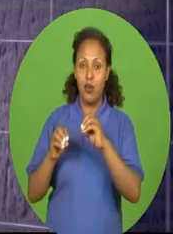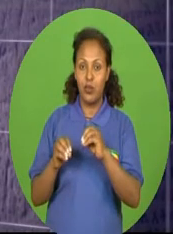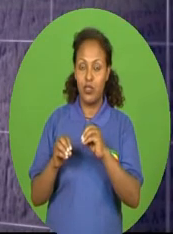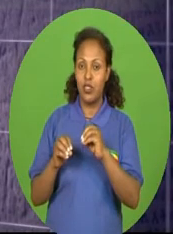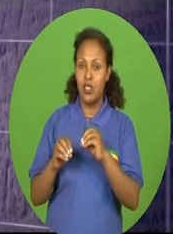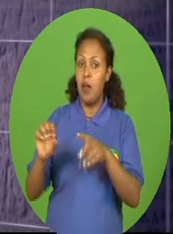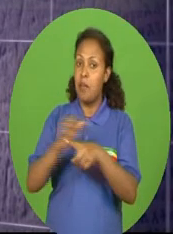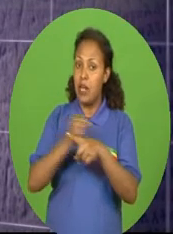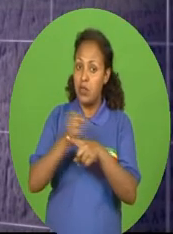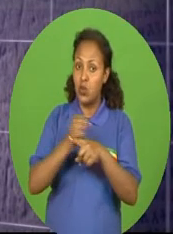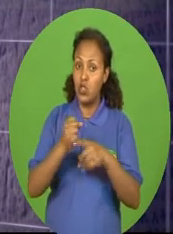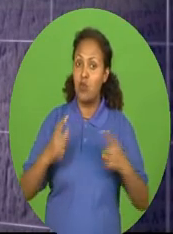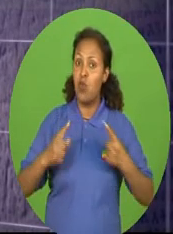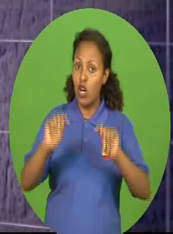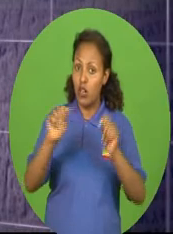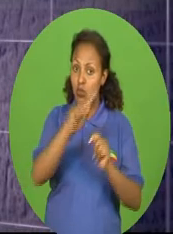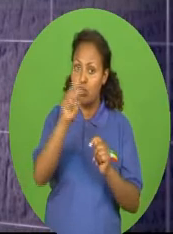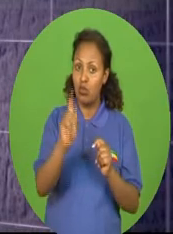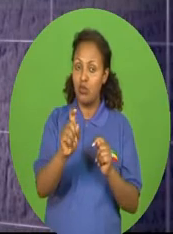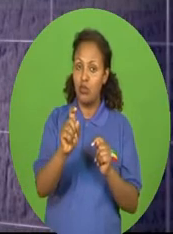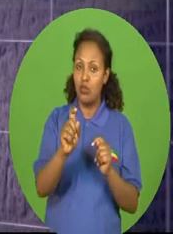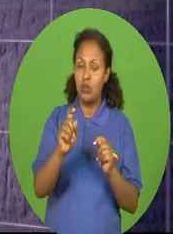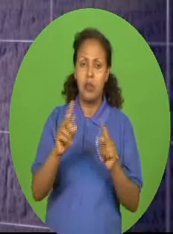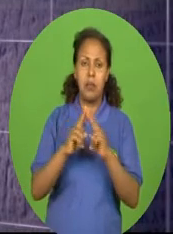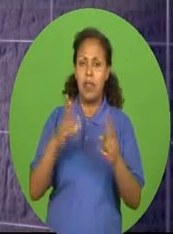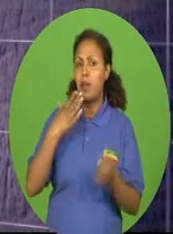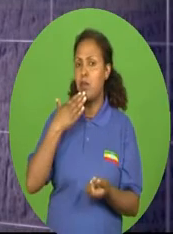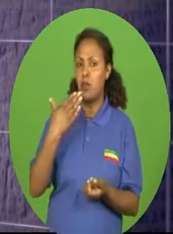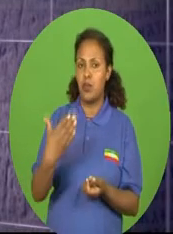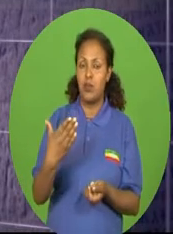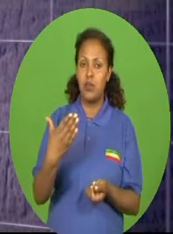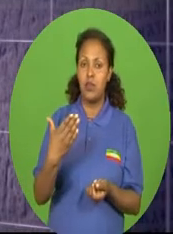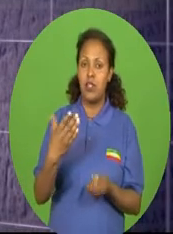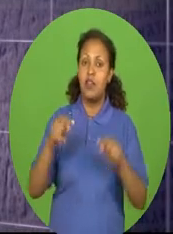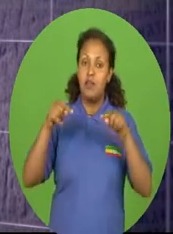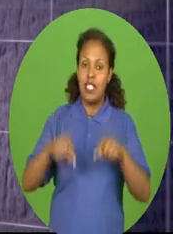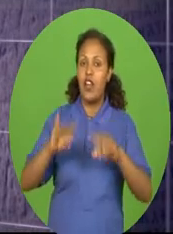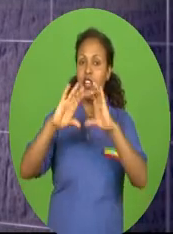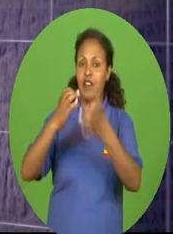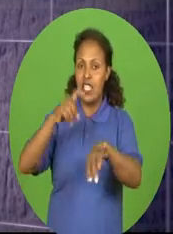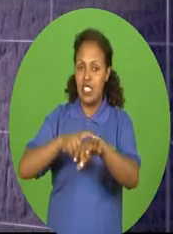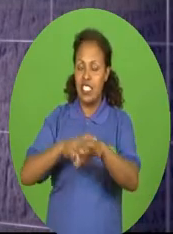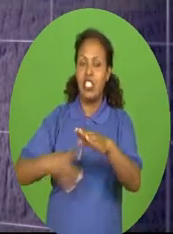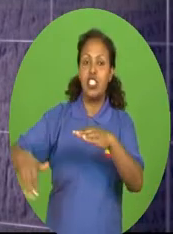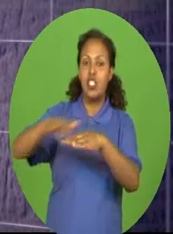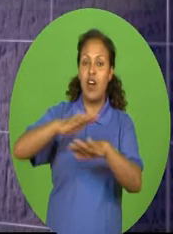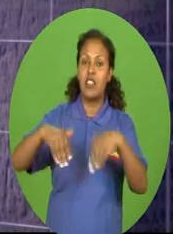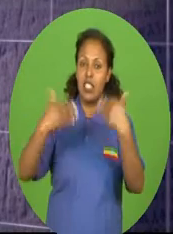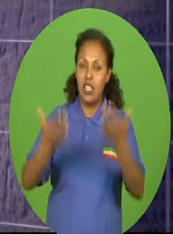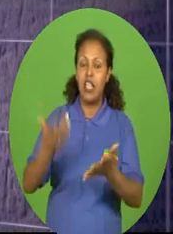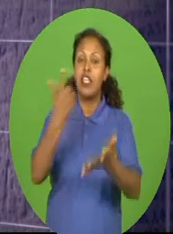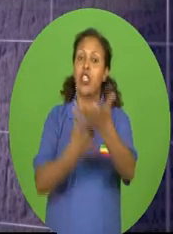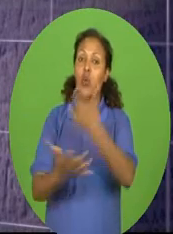ተማሪዎች መልመጃዎቹን ሞከራችሁ? በጣም ጥሩ። በዛሬው ክፍለ ጊዜ ሽፋን